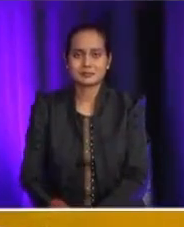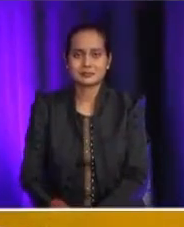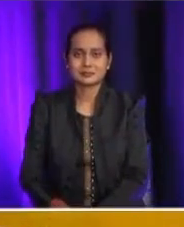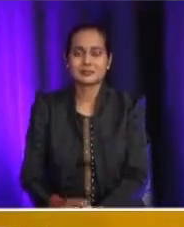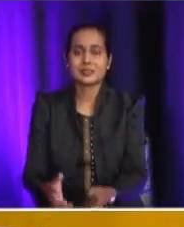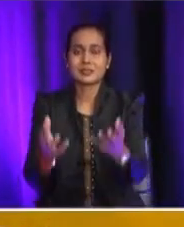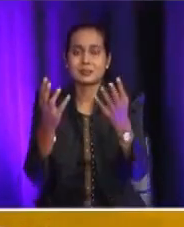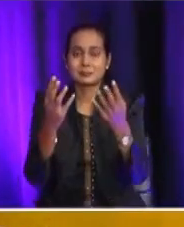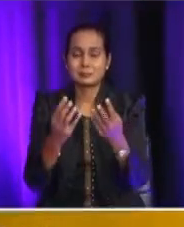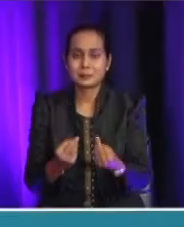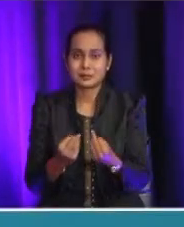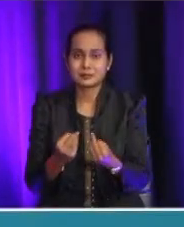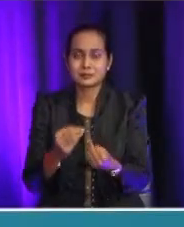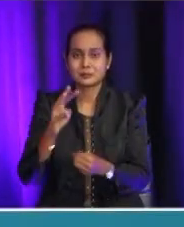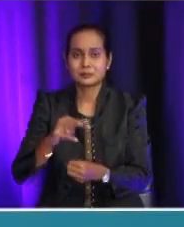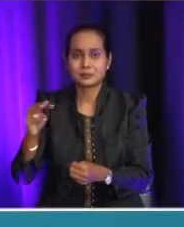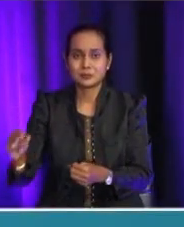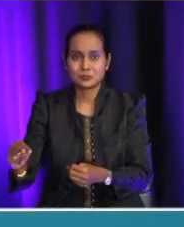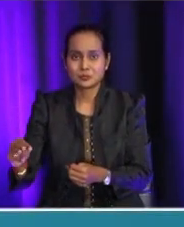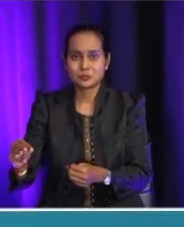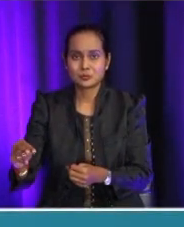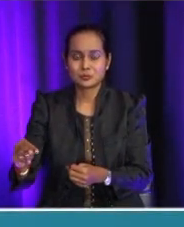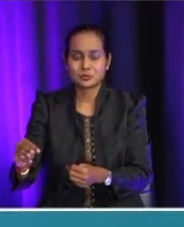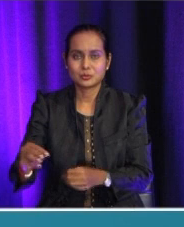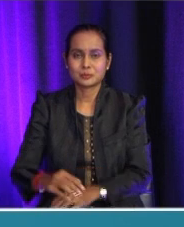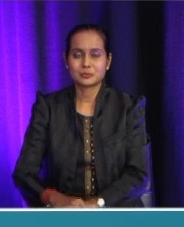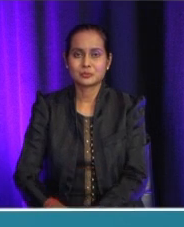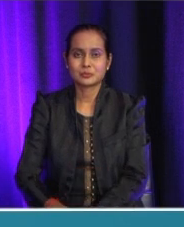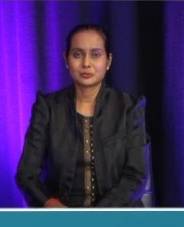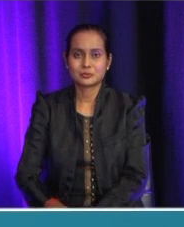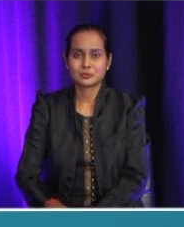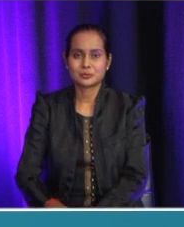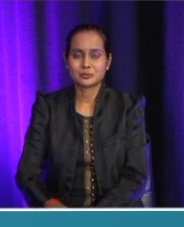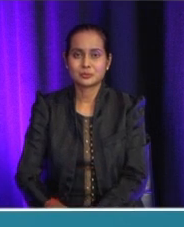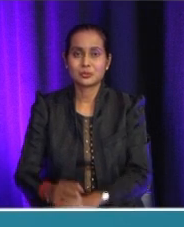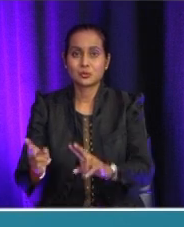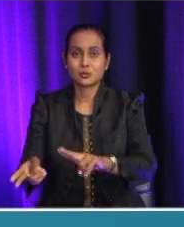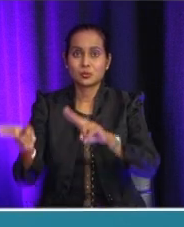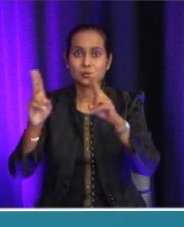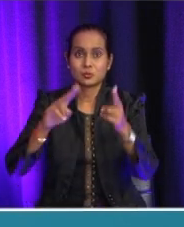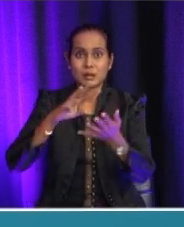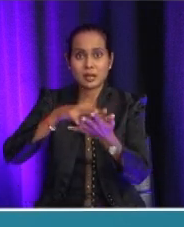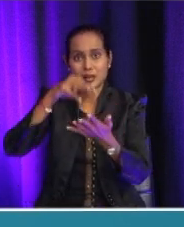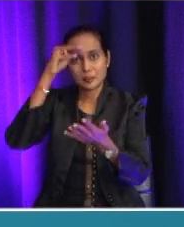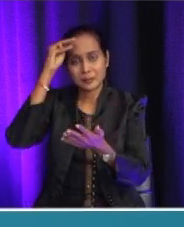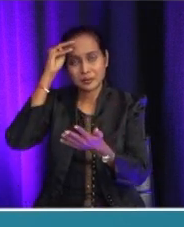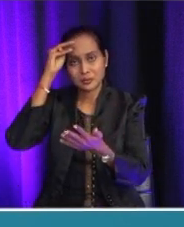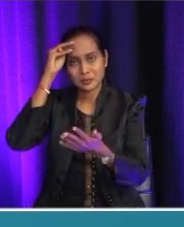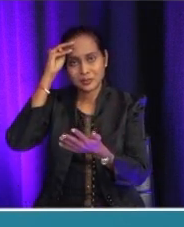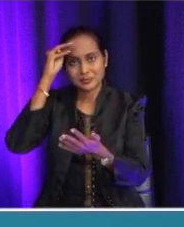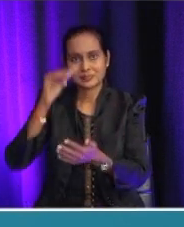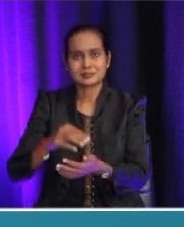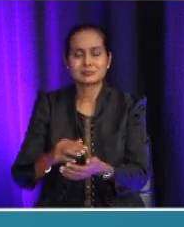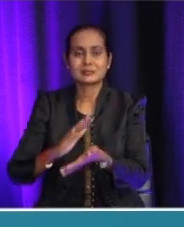murid-murid olah maklumat yang terkandung dalam petikan tadi ke dalam bentuk apa? Penulisan dan bahan grafik. Ya,